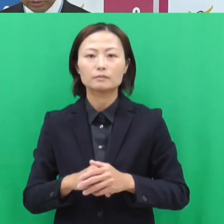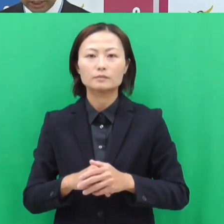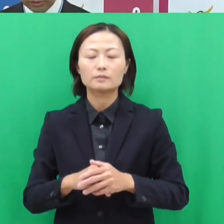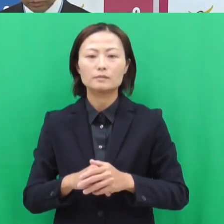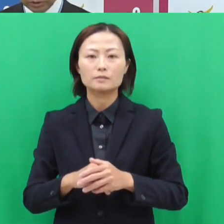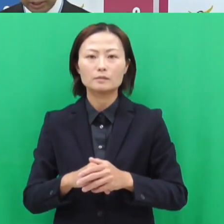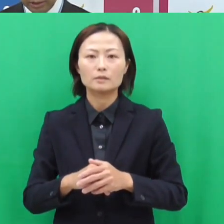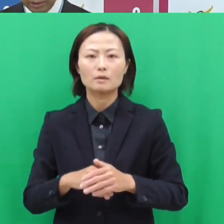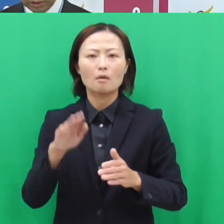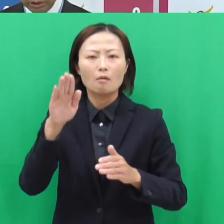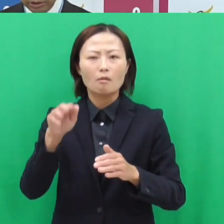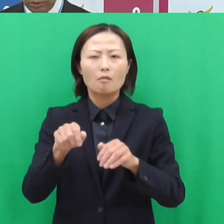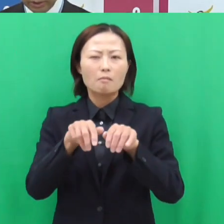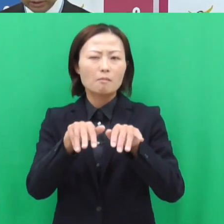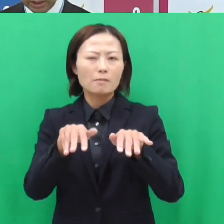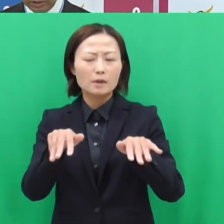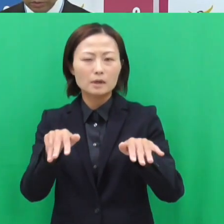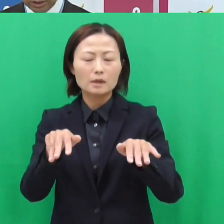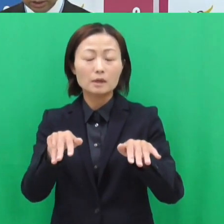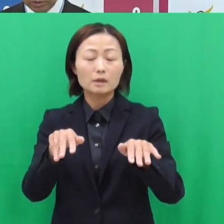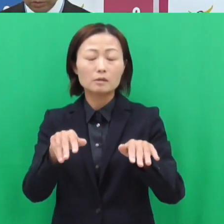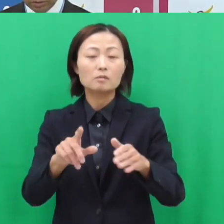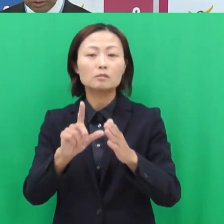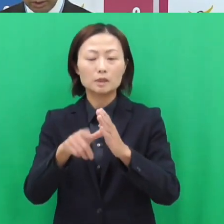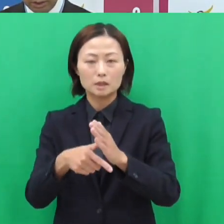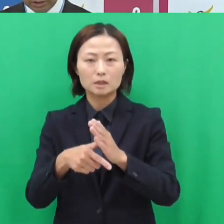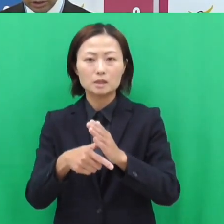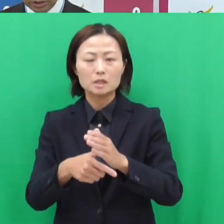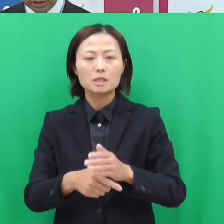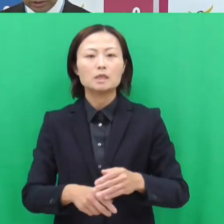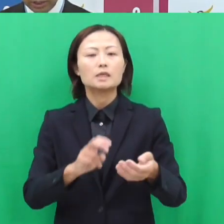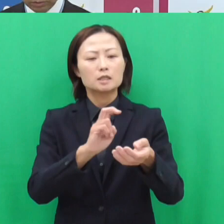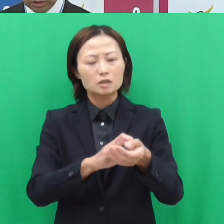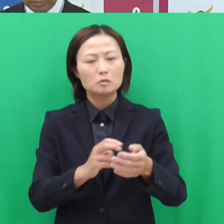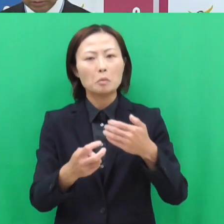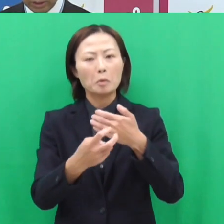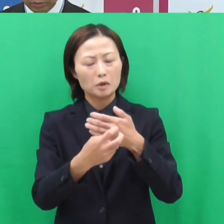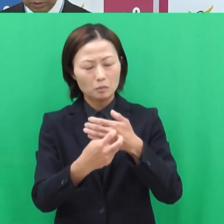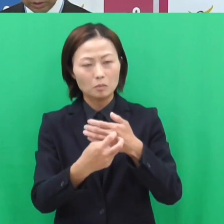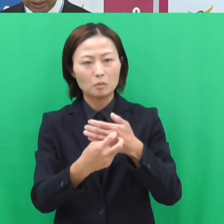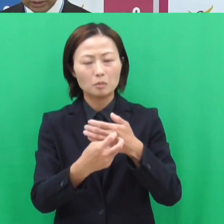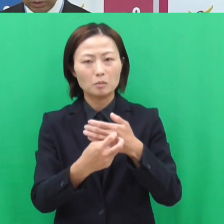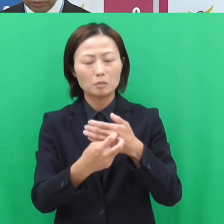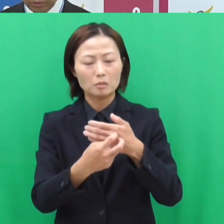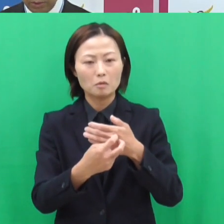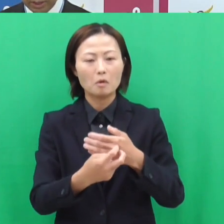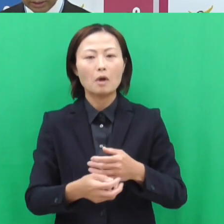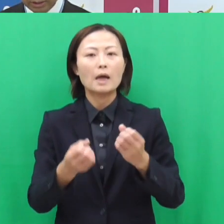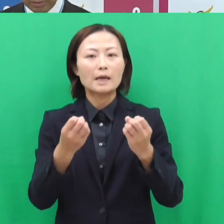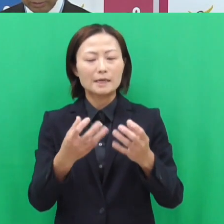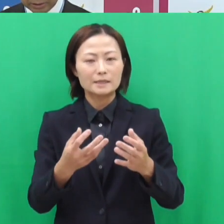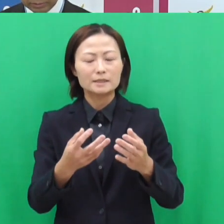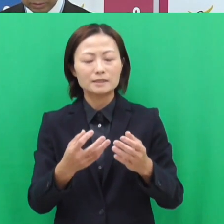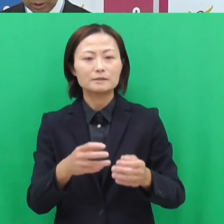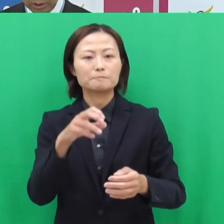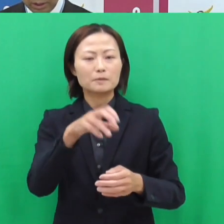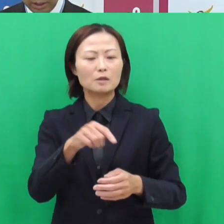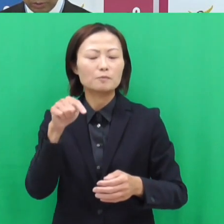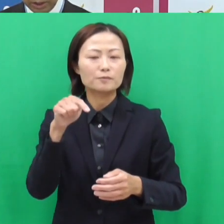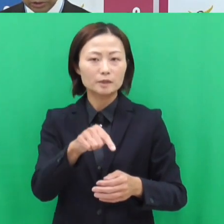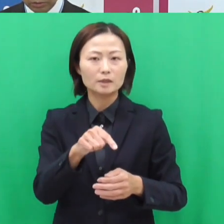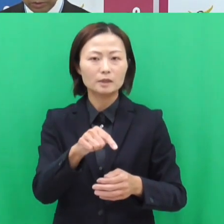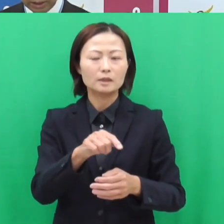感染拡大時の対応として診療検査医療機関の新規指定を進めるなど体制の強化を図ってまいります